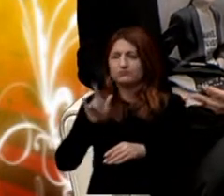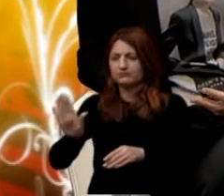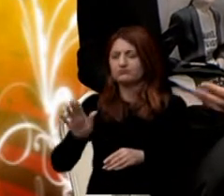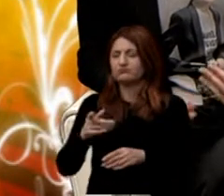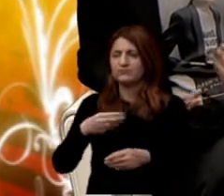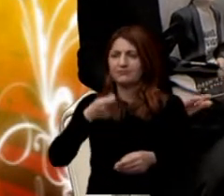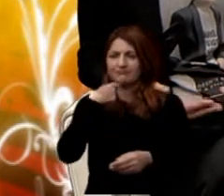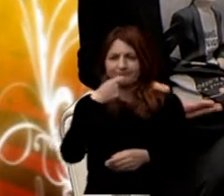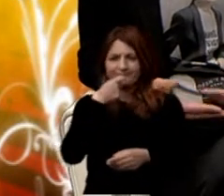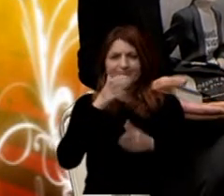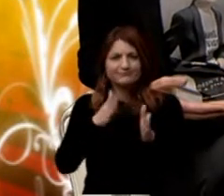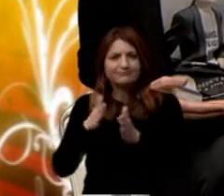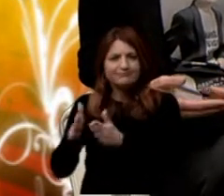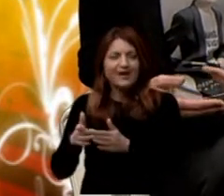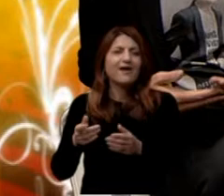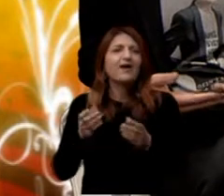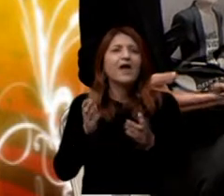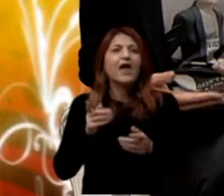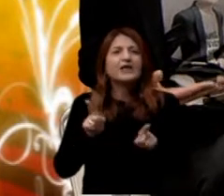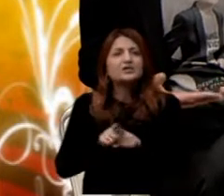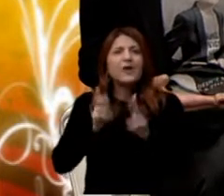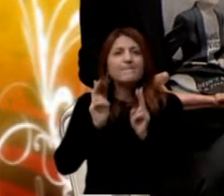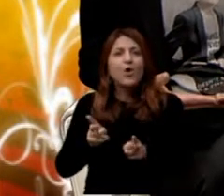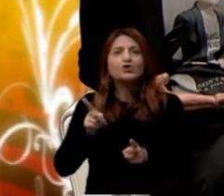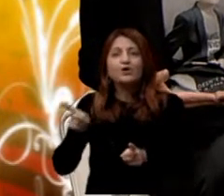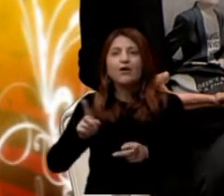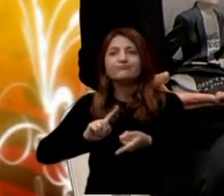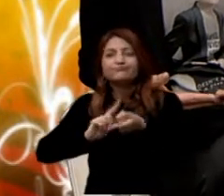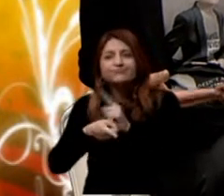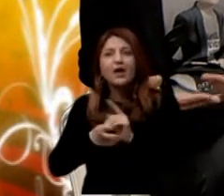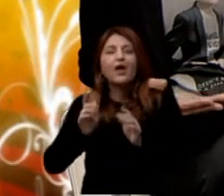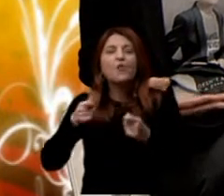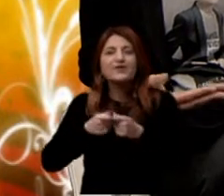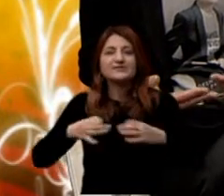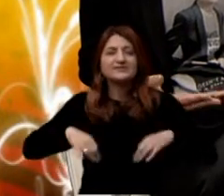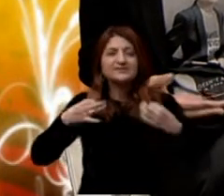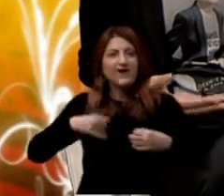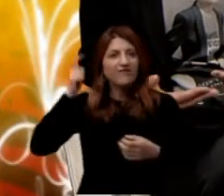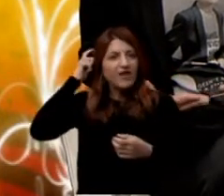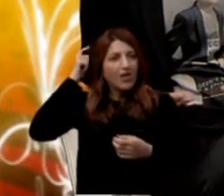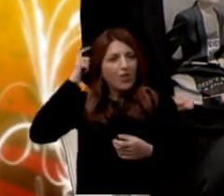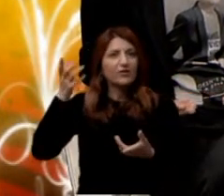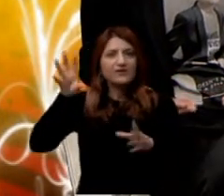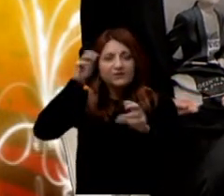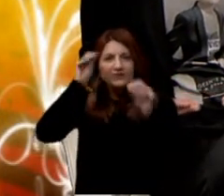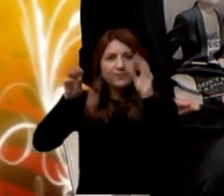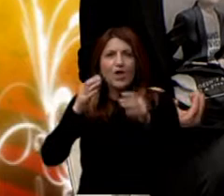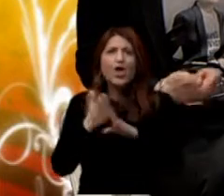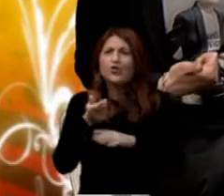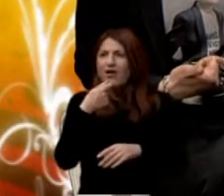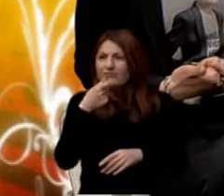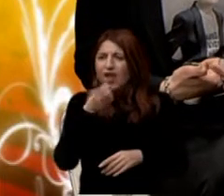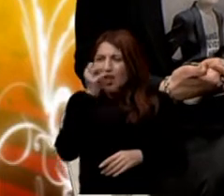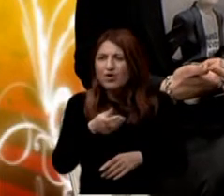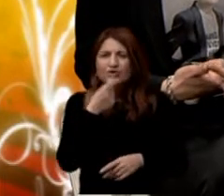nutritivni status možete posebno utjecati na njihovo kognitivno zdravlje. Jer mi znamo da je, recimo, osoba koja je loše uhranjena,